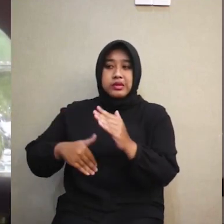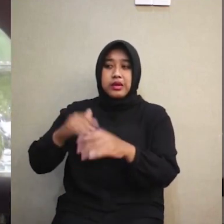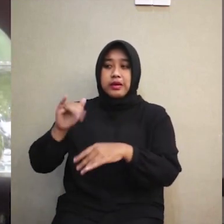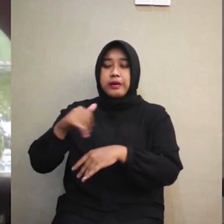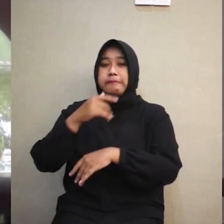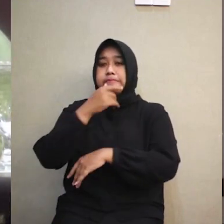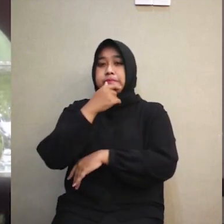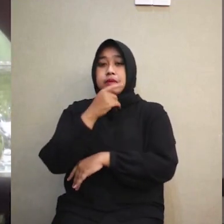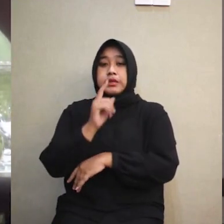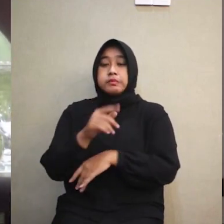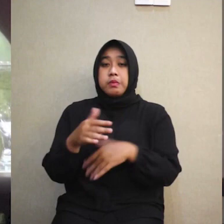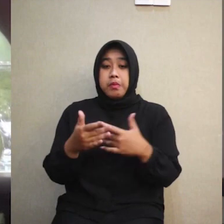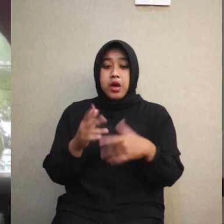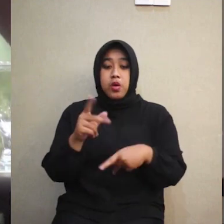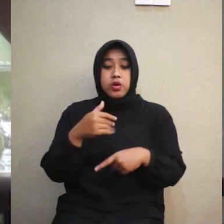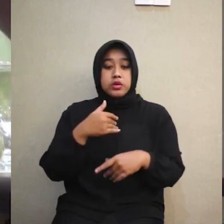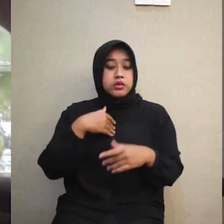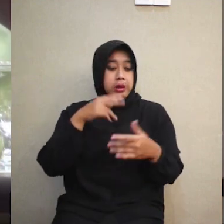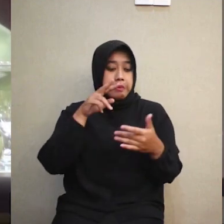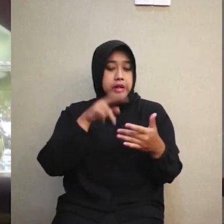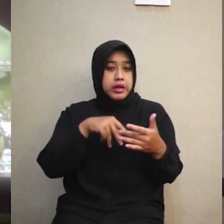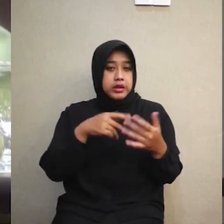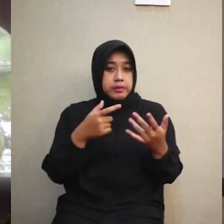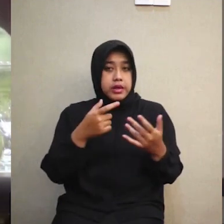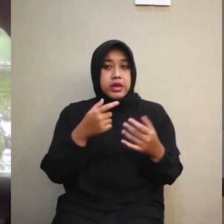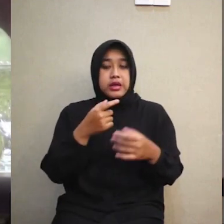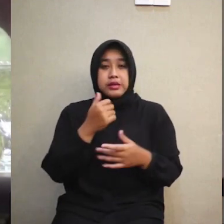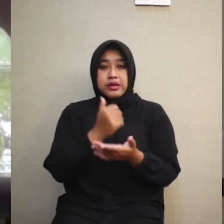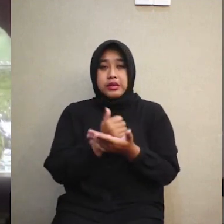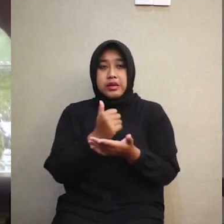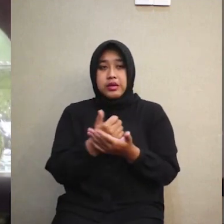karena kalau saya melihat tampaknya